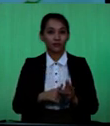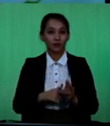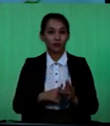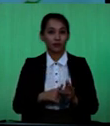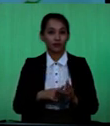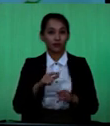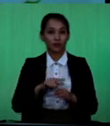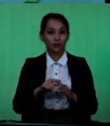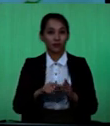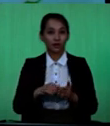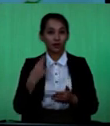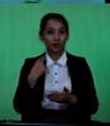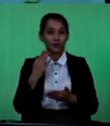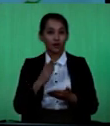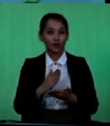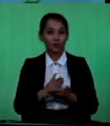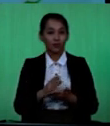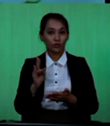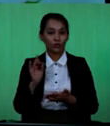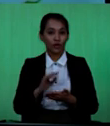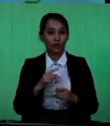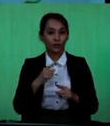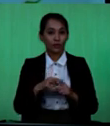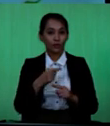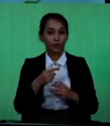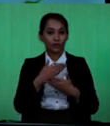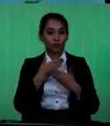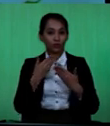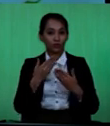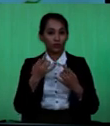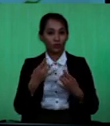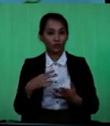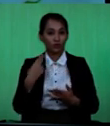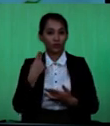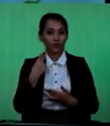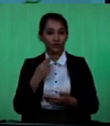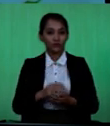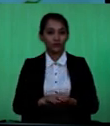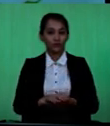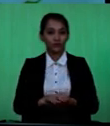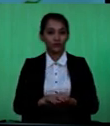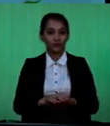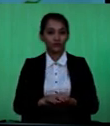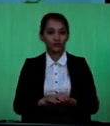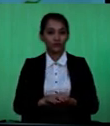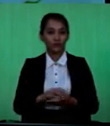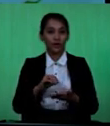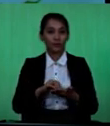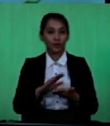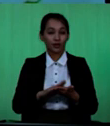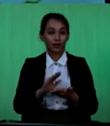mavjud. Lekin bu hali sonli ifoda emas. Ular bor yo'q, son. Ana endi ishora